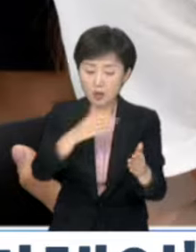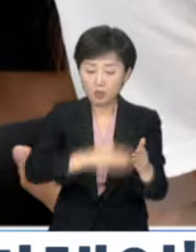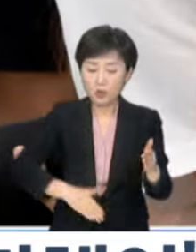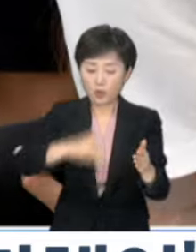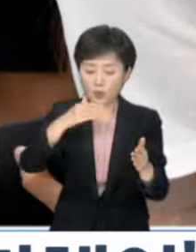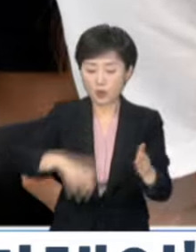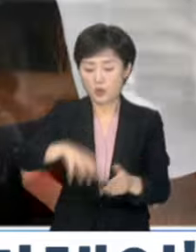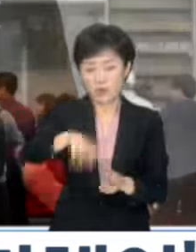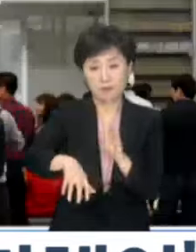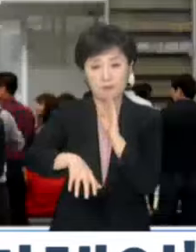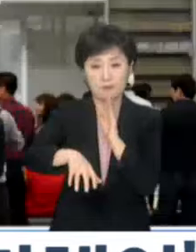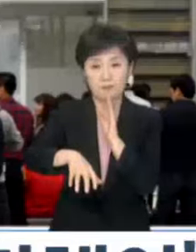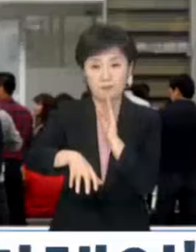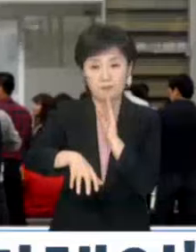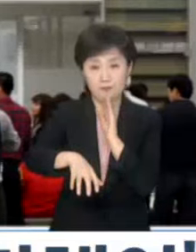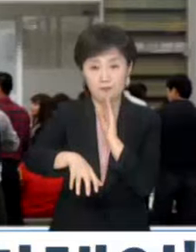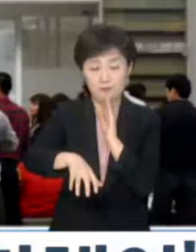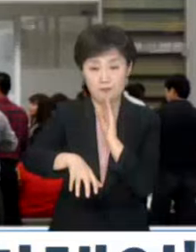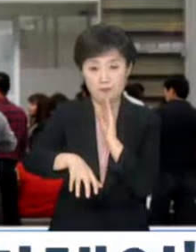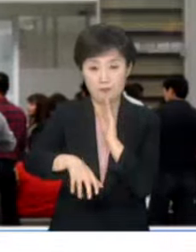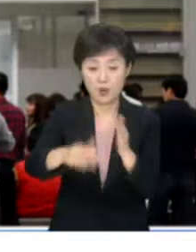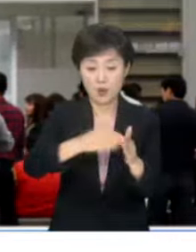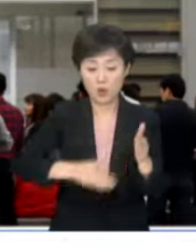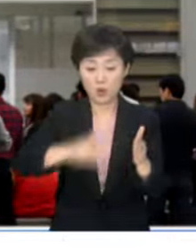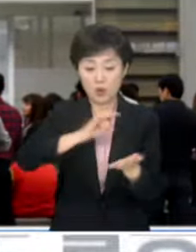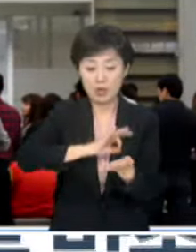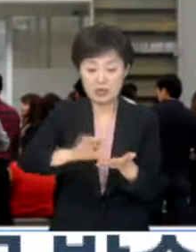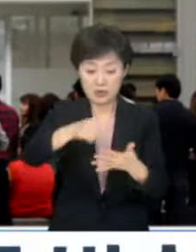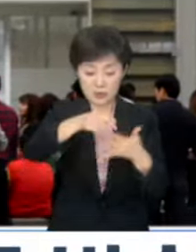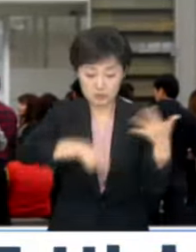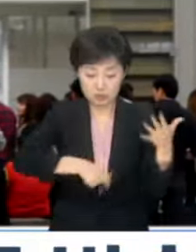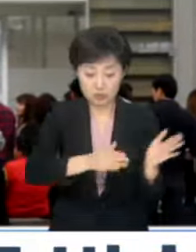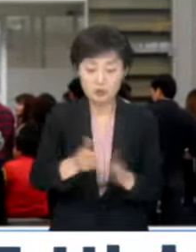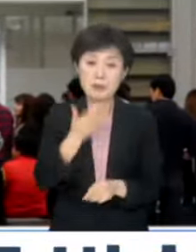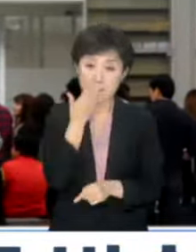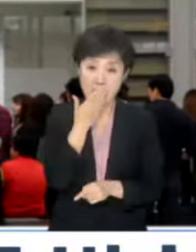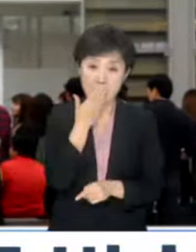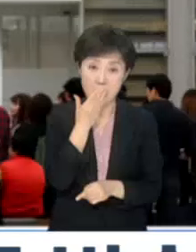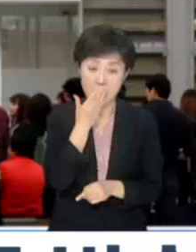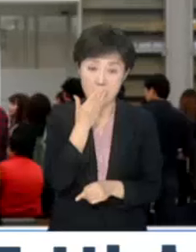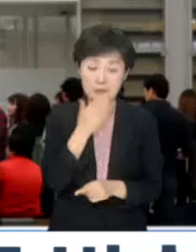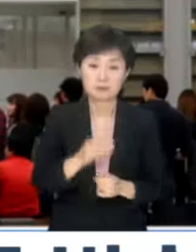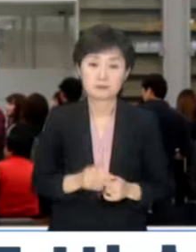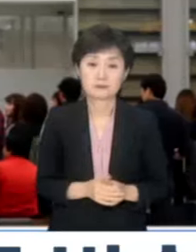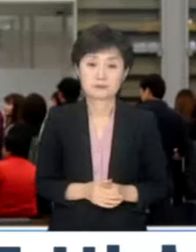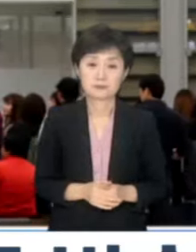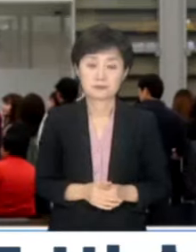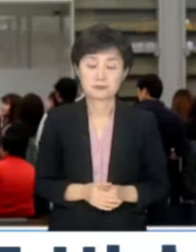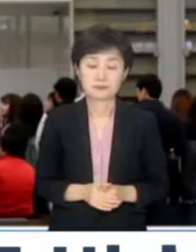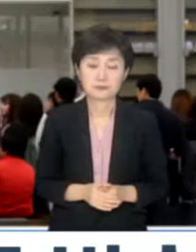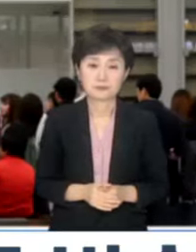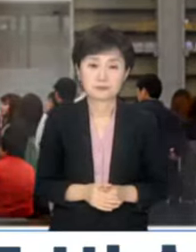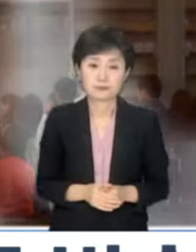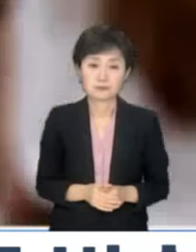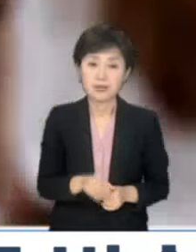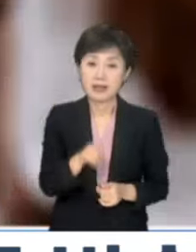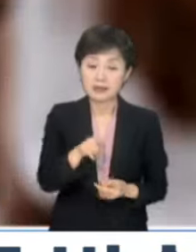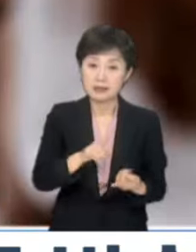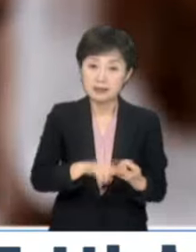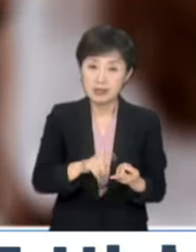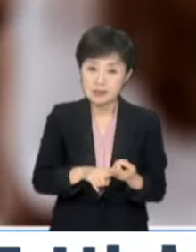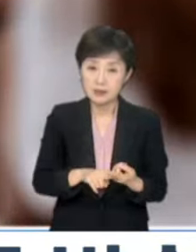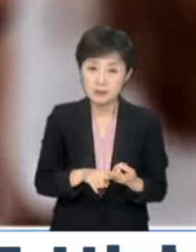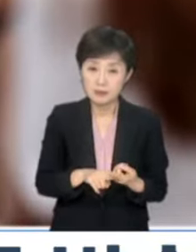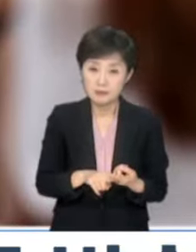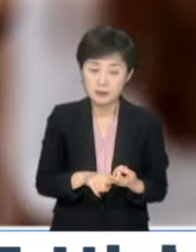공공 장소이기 때문에 사실 공항 이용 등에 관한 규정은 얼마든지 마련할 수가 있는 것이거든요. 예. 내부적으로라도 그렇기 때문에 이런 부분에 대해서